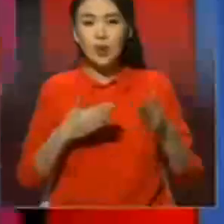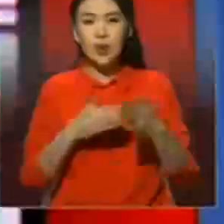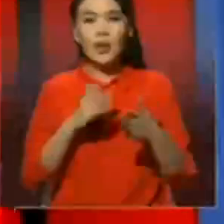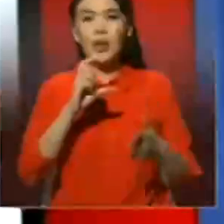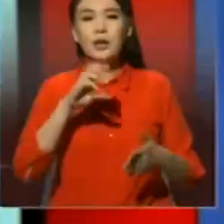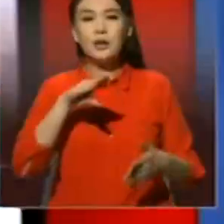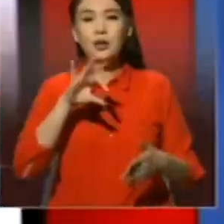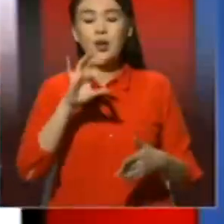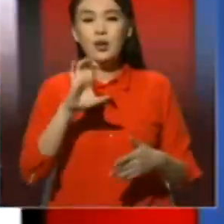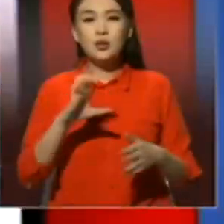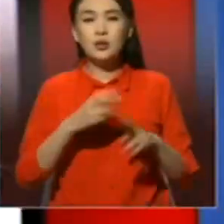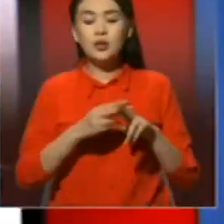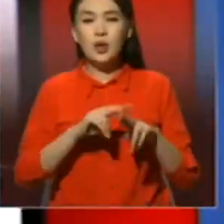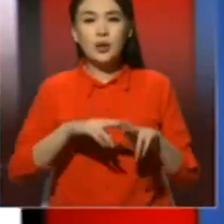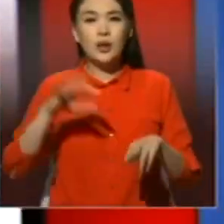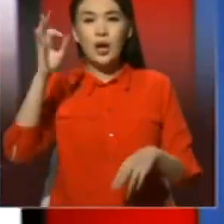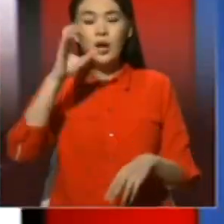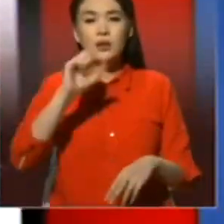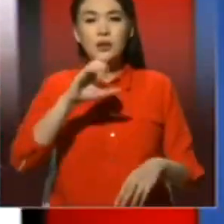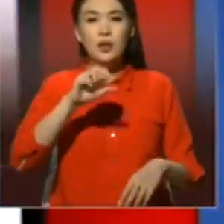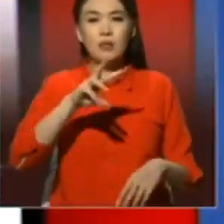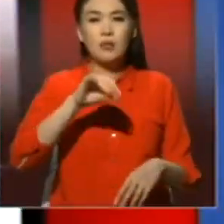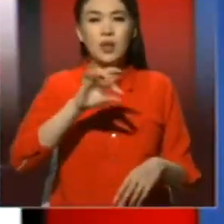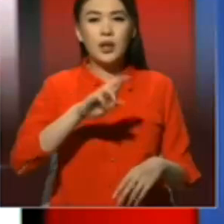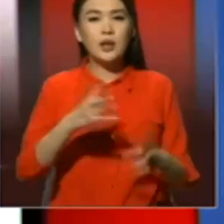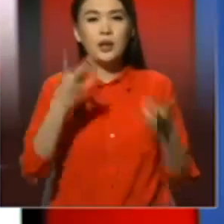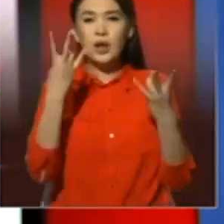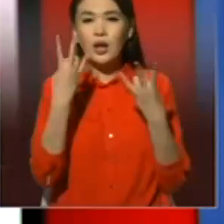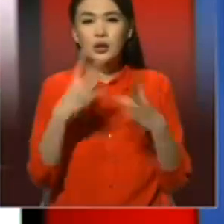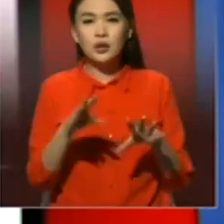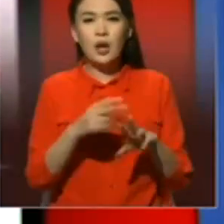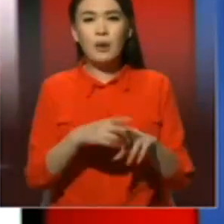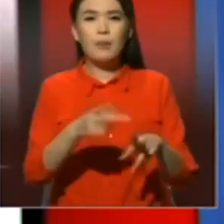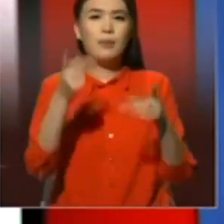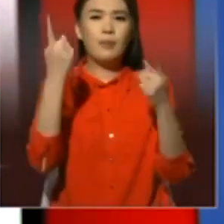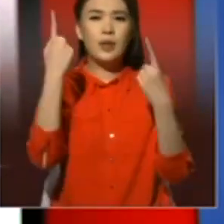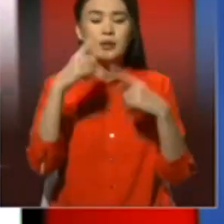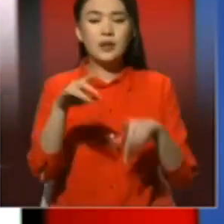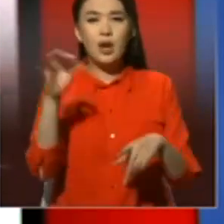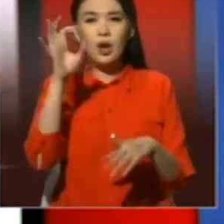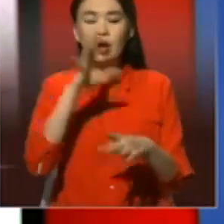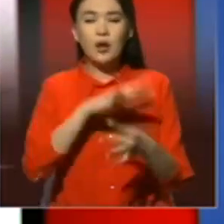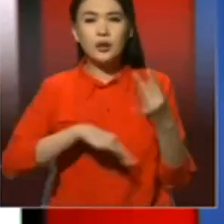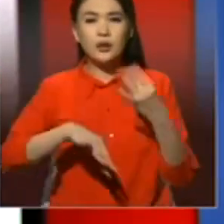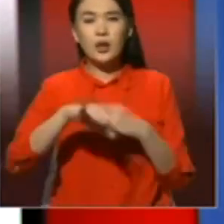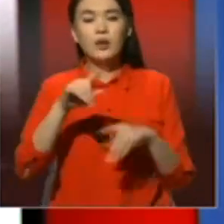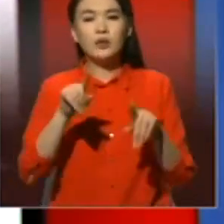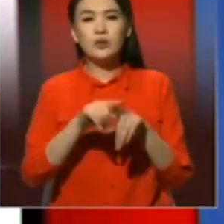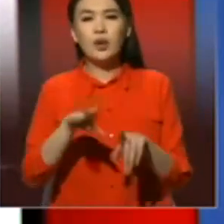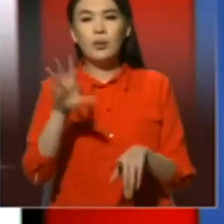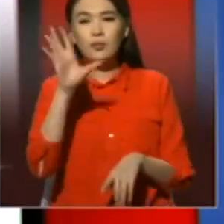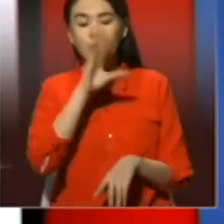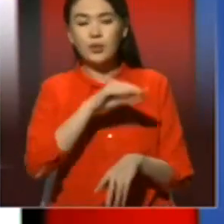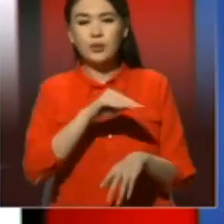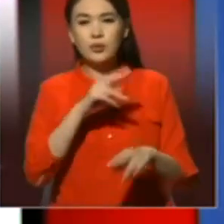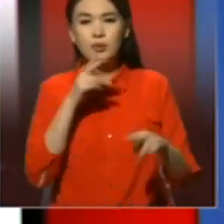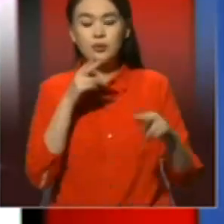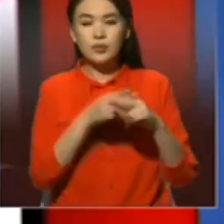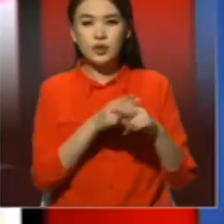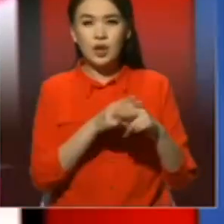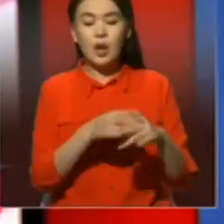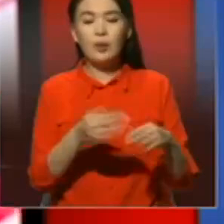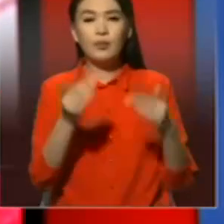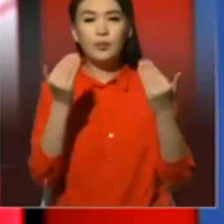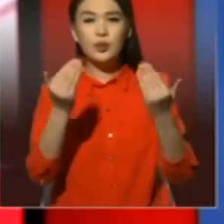өкілдері де, ассамблея мүшелері де, ассамблея қажет емес, немесе басқа кері тартпа әңгімелер болған кезде бұғып қалатынымыз бар.